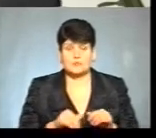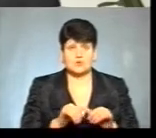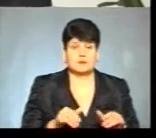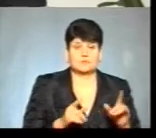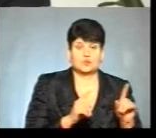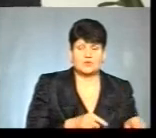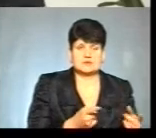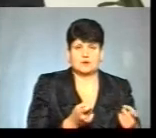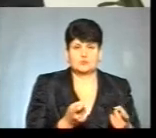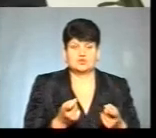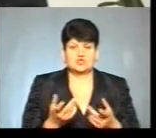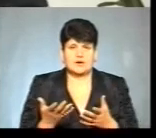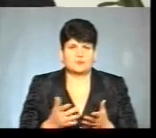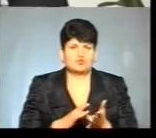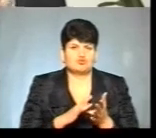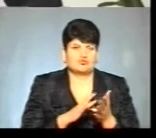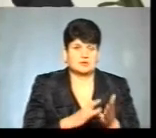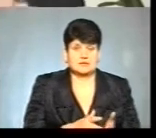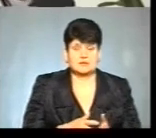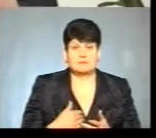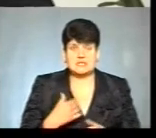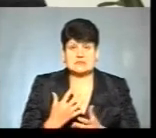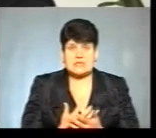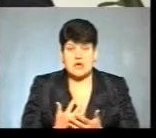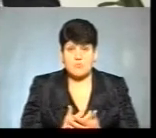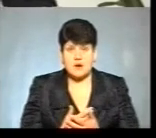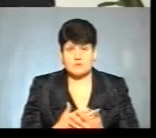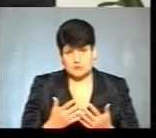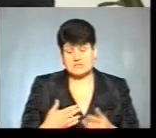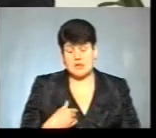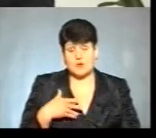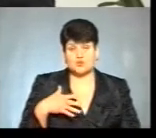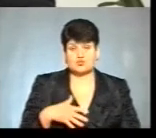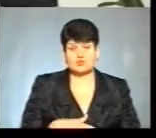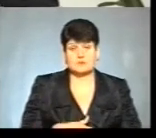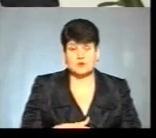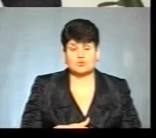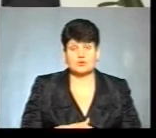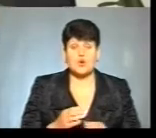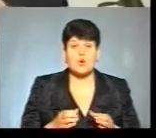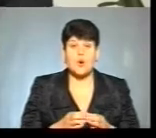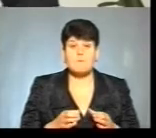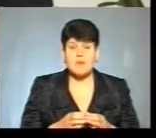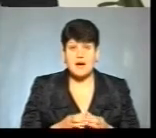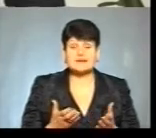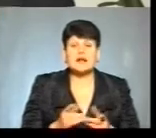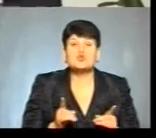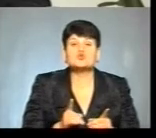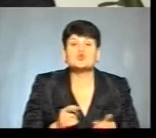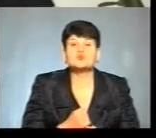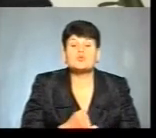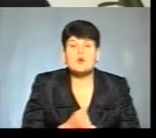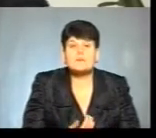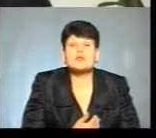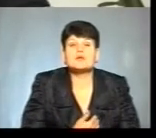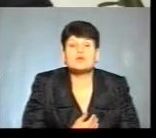ми залучаємо там якусь туристичну на цей, ми заробляємо це. Оце я розумію, громада, яка щось робить і